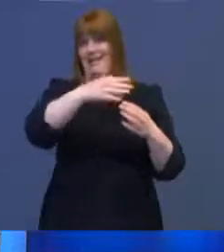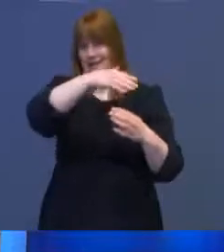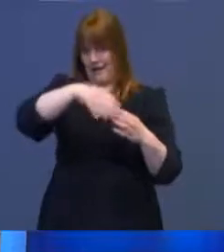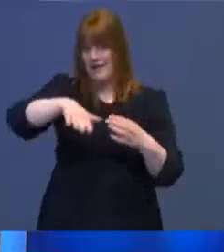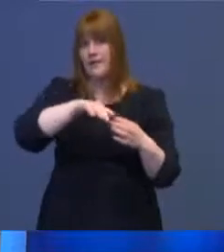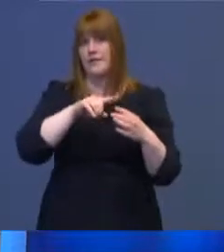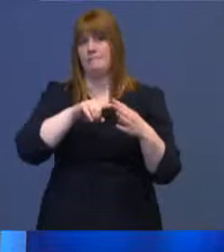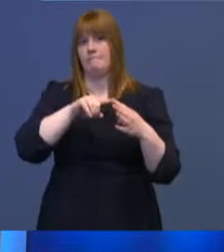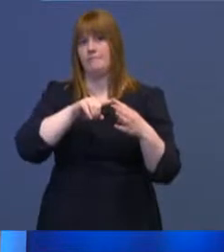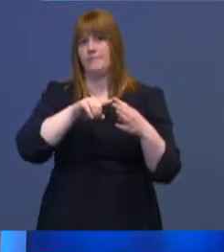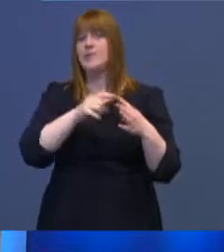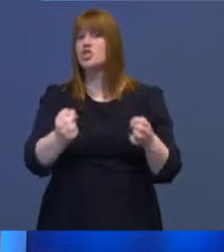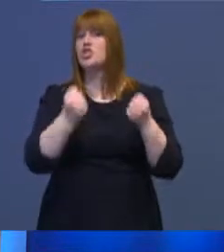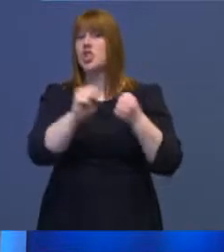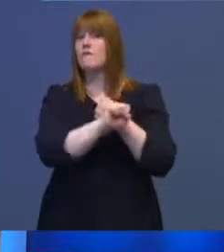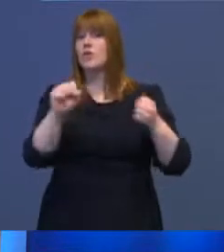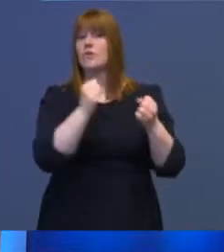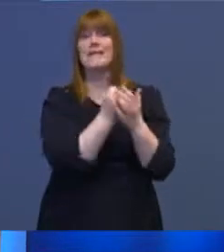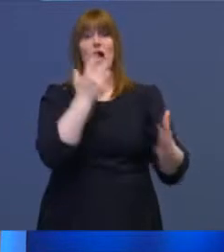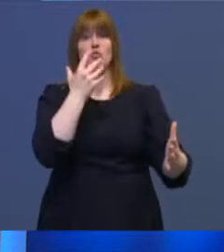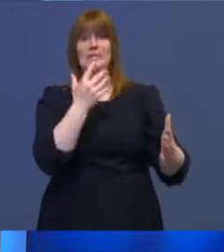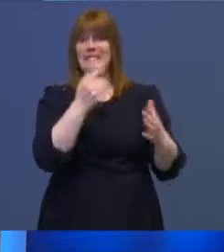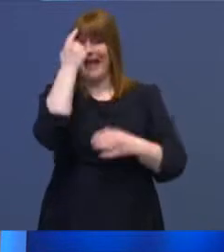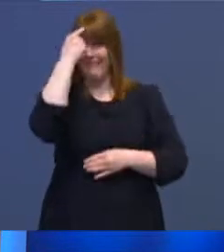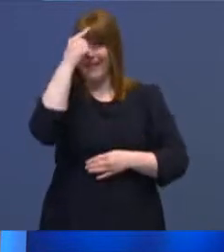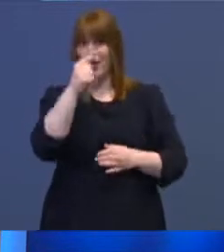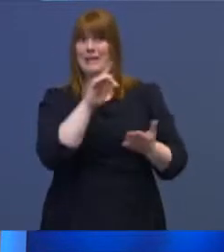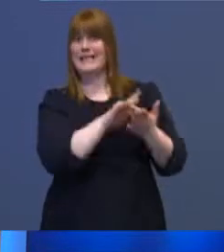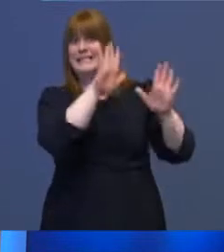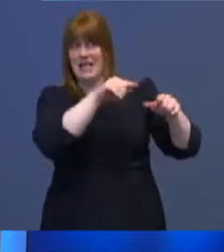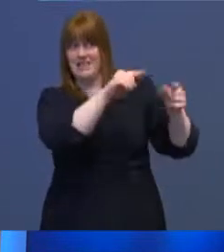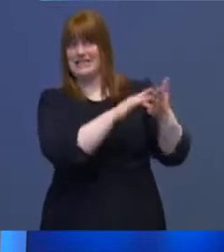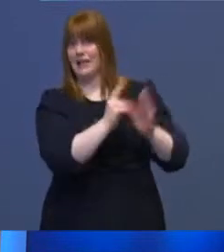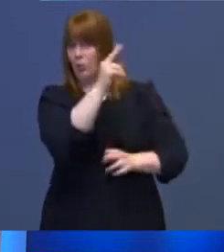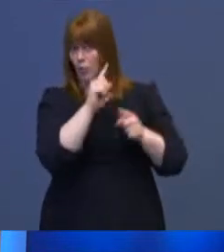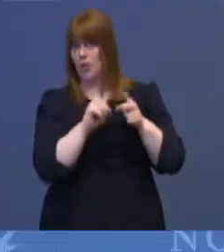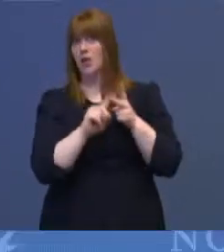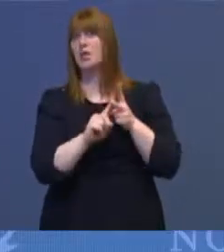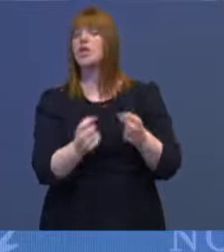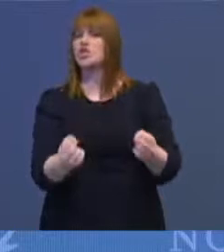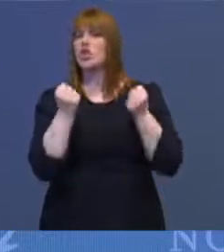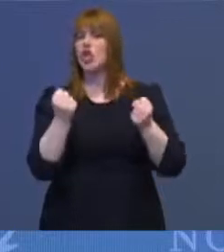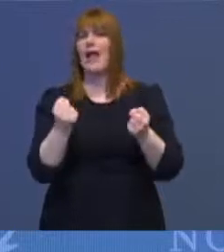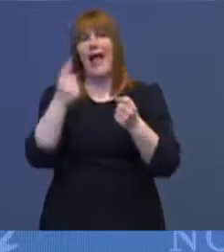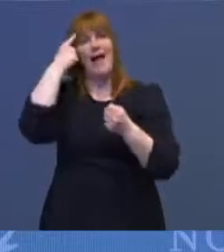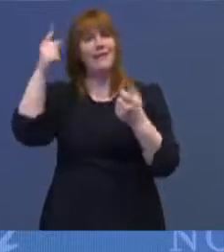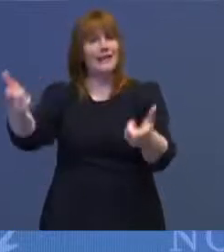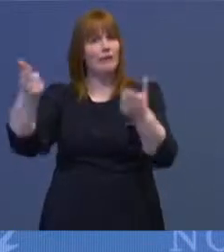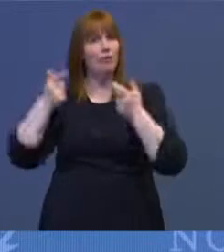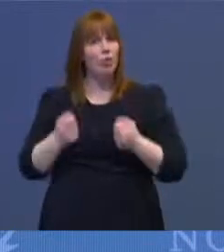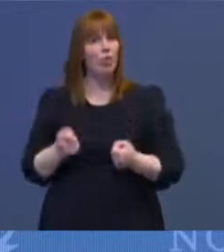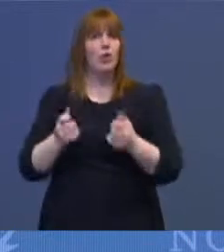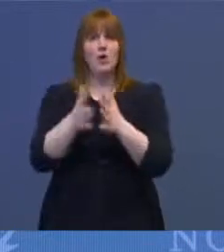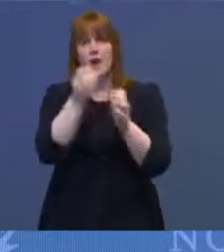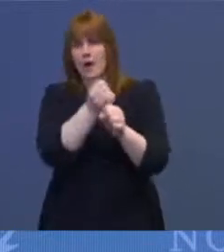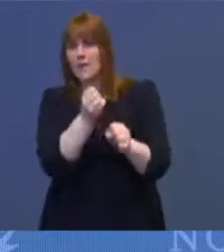det første, styrke Forsvarets reaksjonsevne og tilstedeværelse i nord. For det andre, styrke evne til mottak og samvirke med allierte og